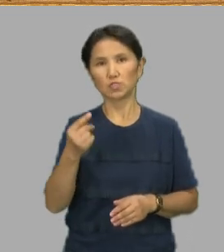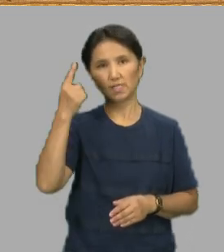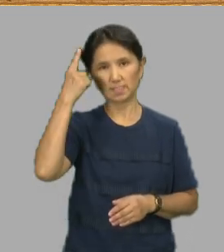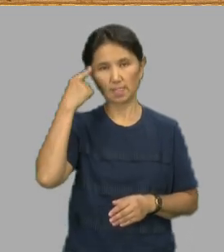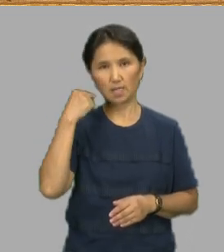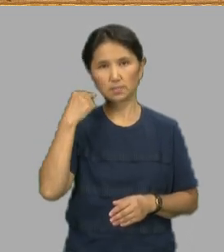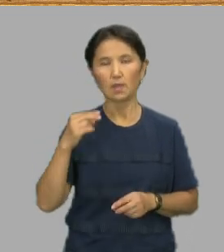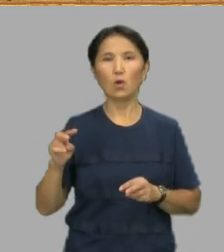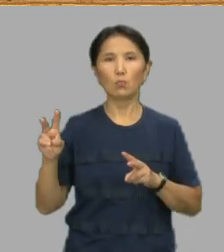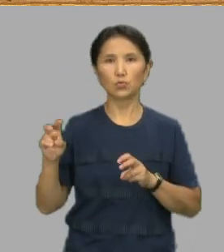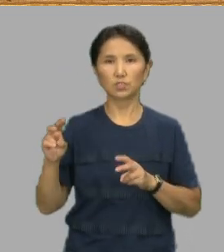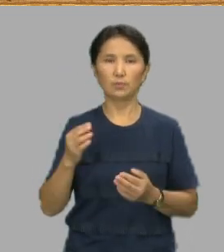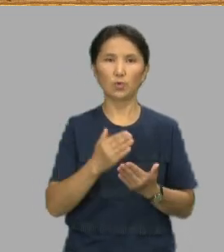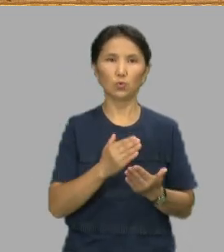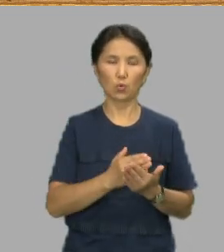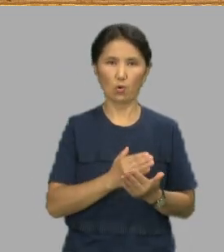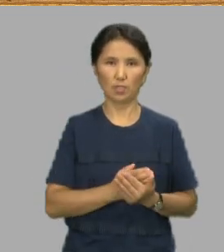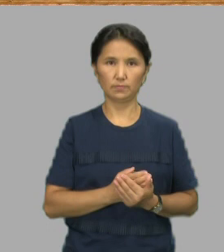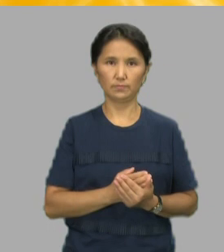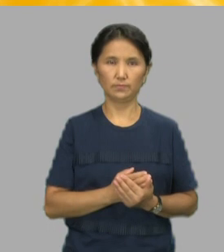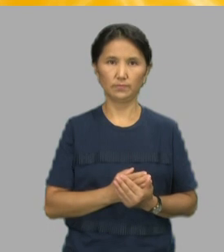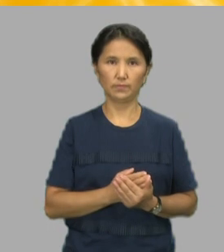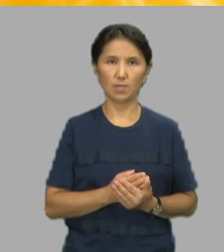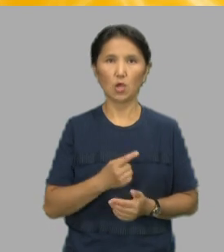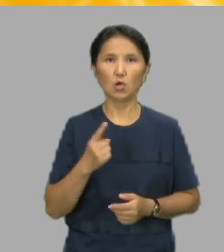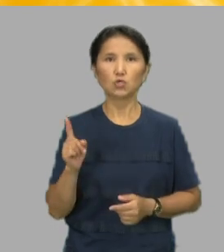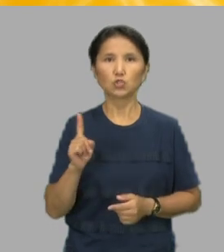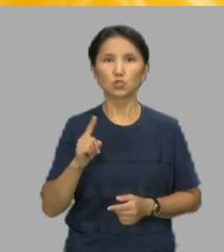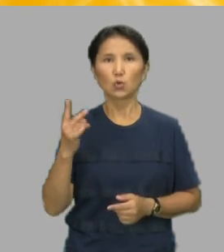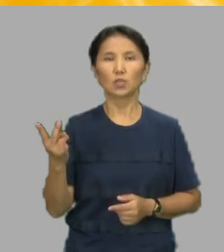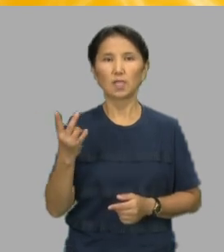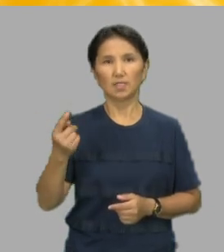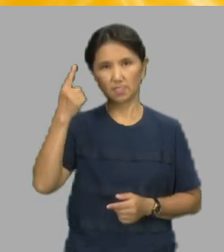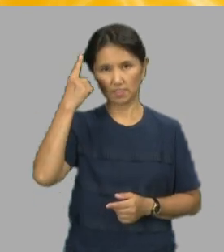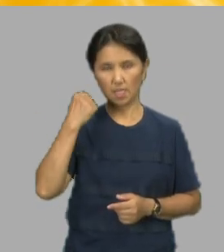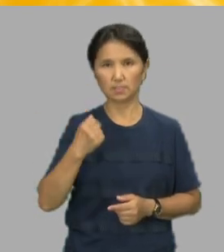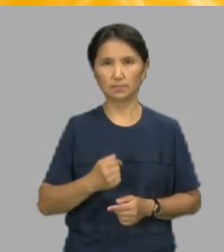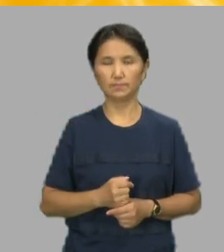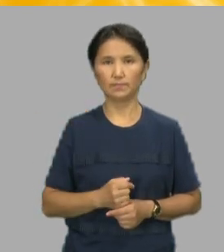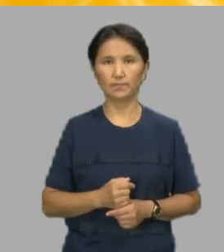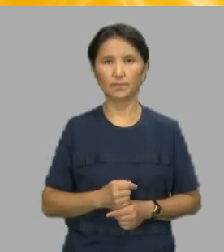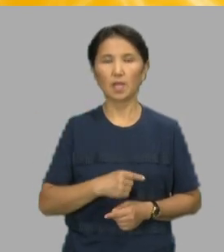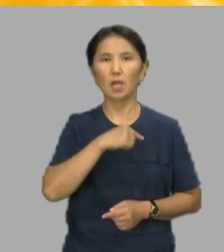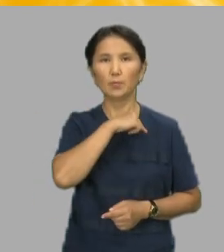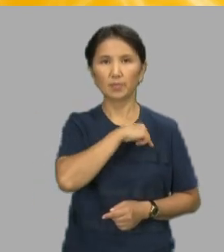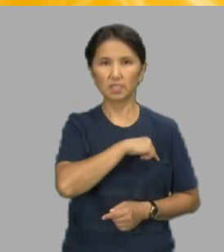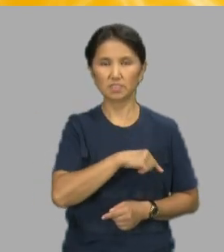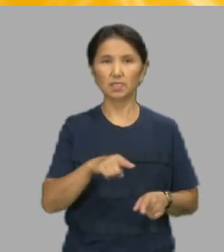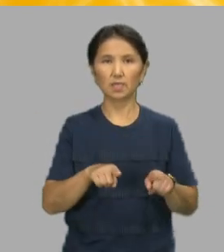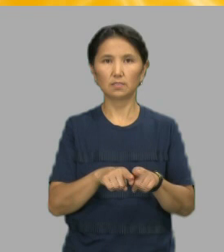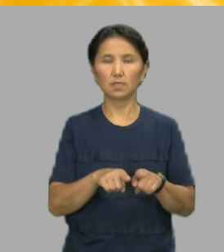нужно знать по теме урока? Что надо знать?